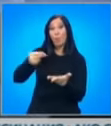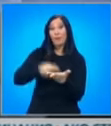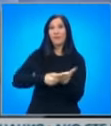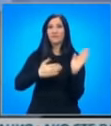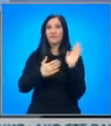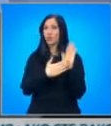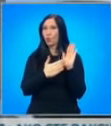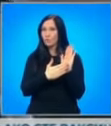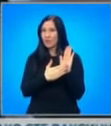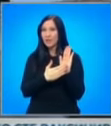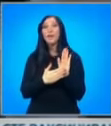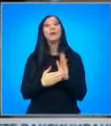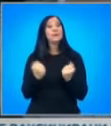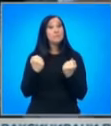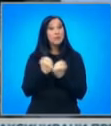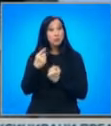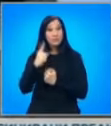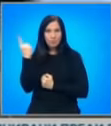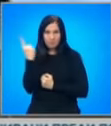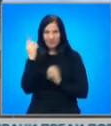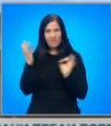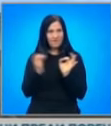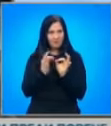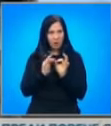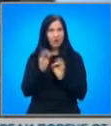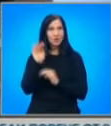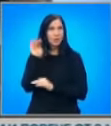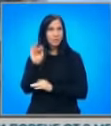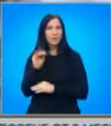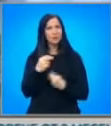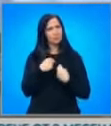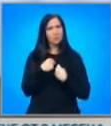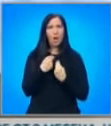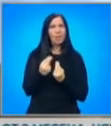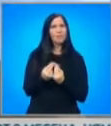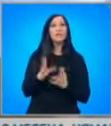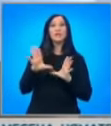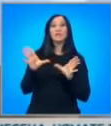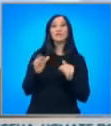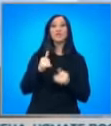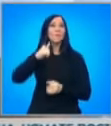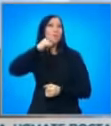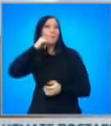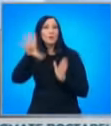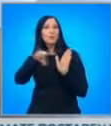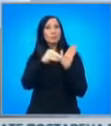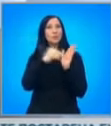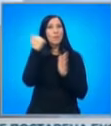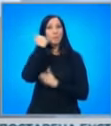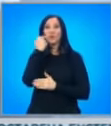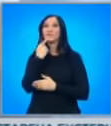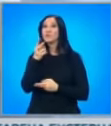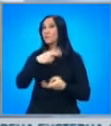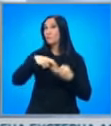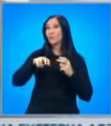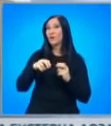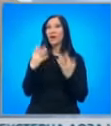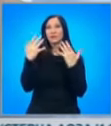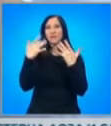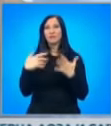в документите. Вместо това от 1 февруари ще бъдат адаптирани всички мобилни приложения, използвани за проверка